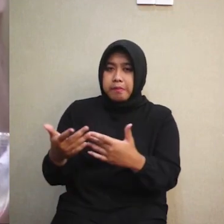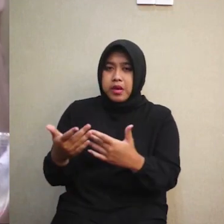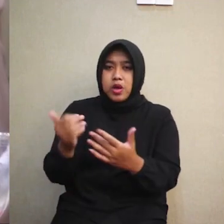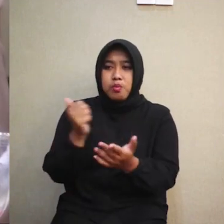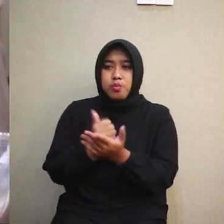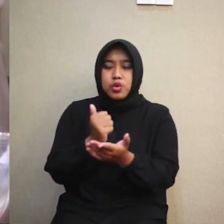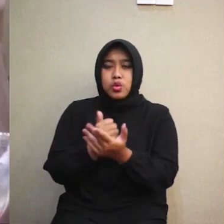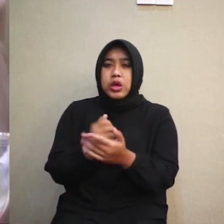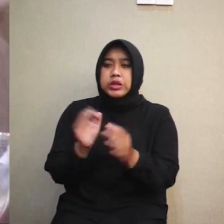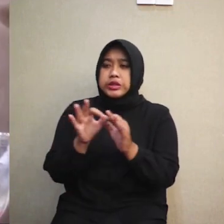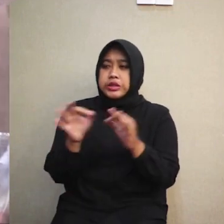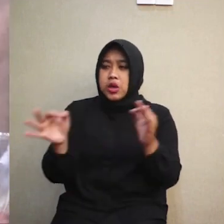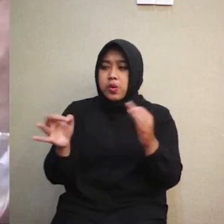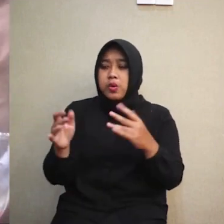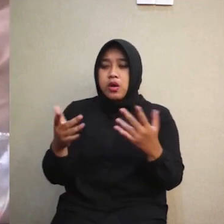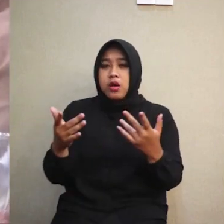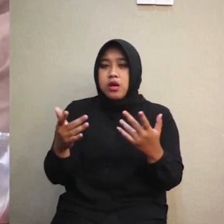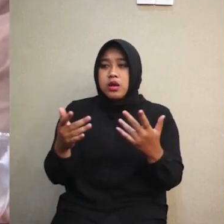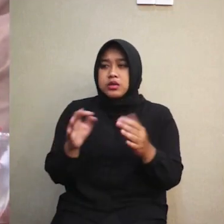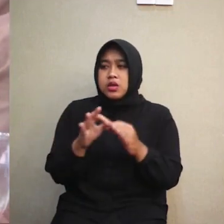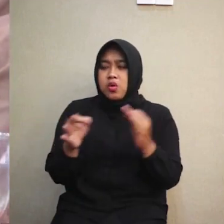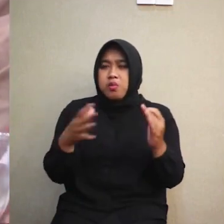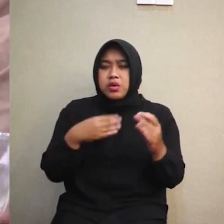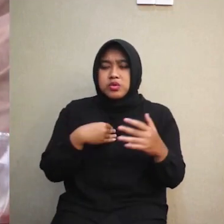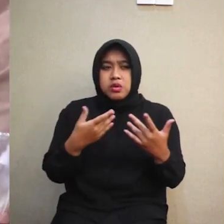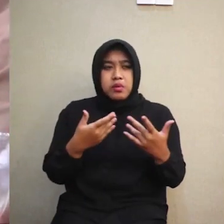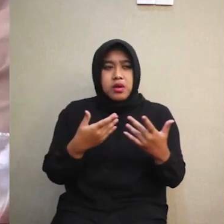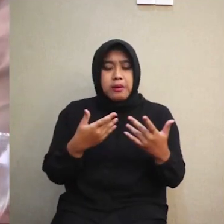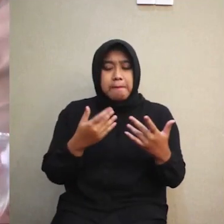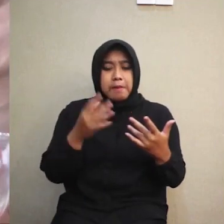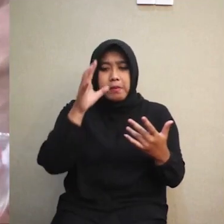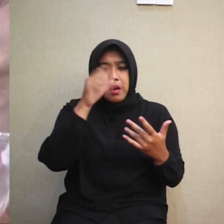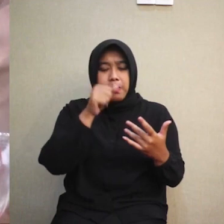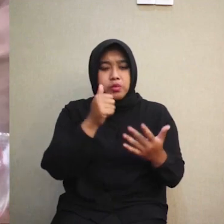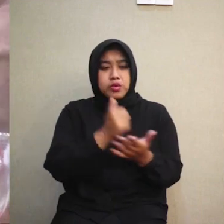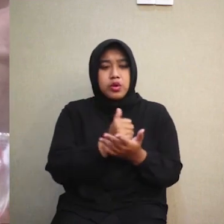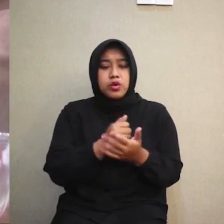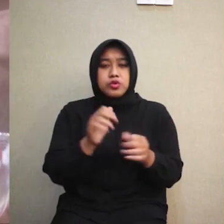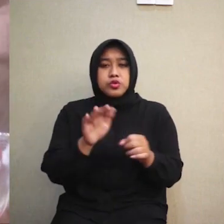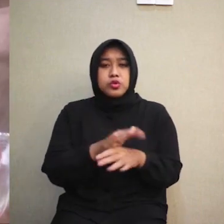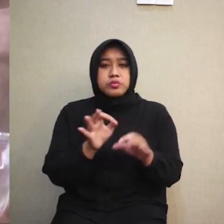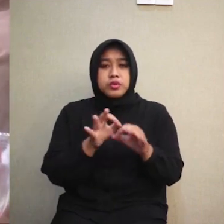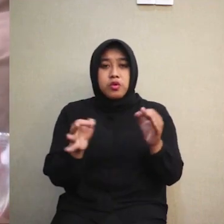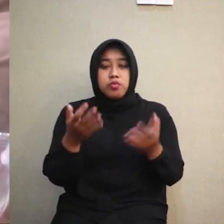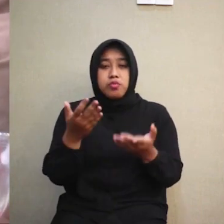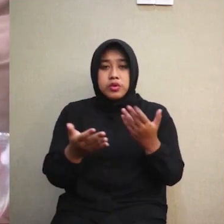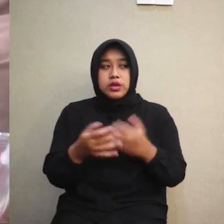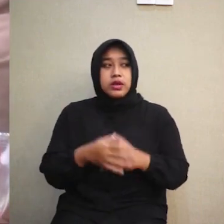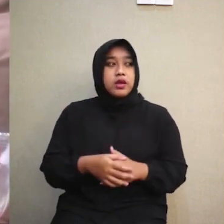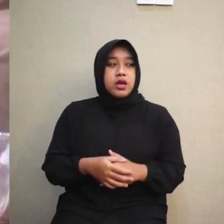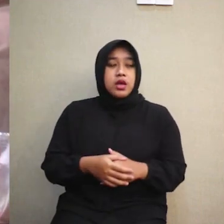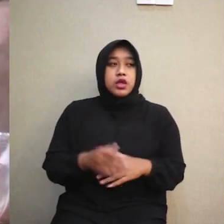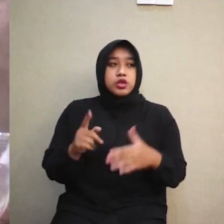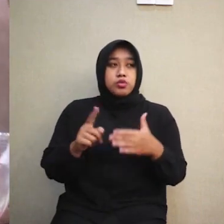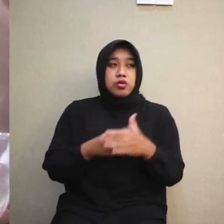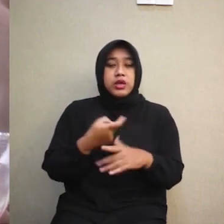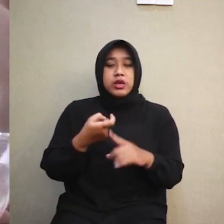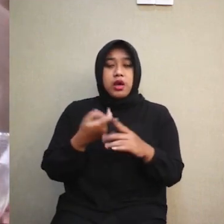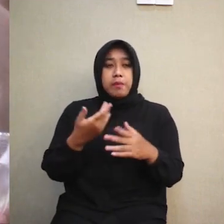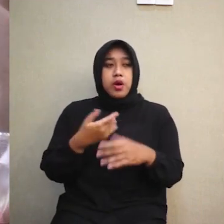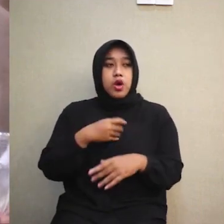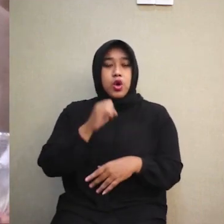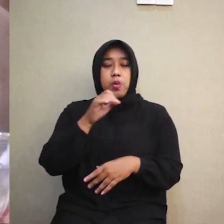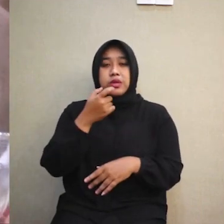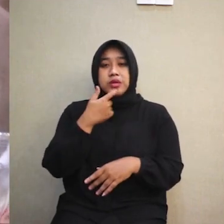jauh mas jadi jauh itu dalam artian pemahaman ini cukup jauh karena mungkin memang diawali bahwa Kalau